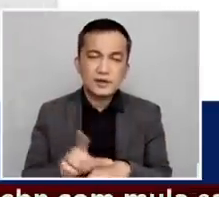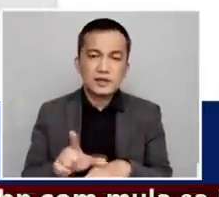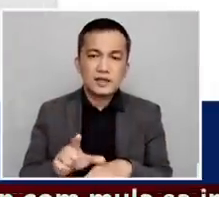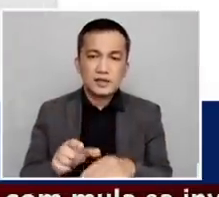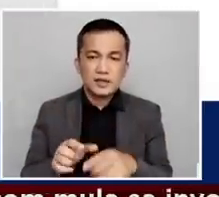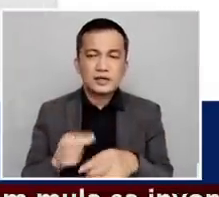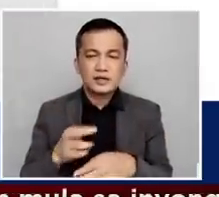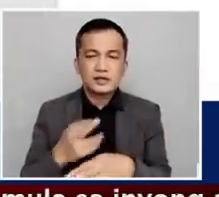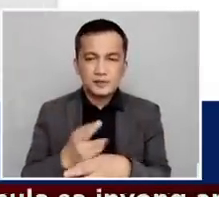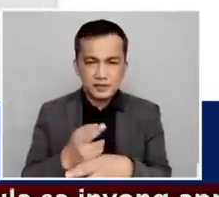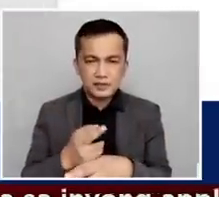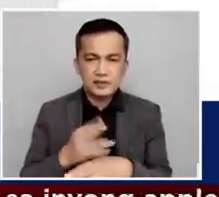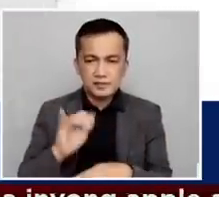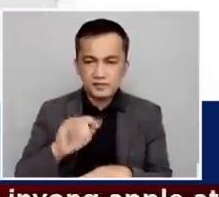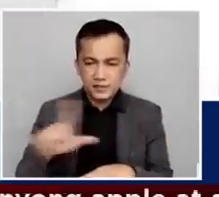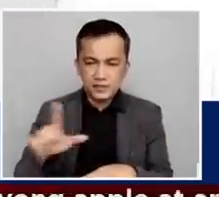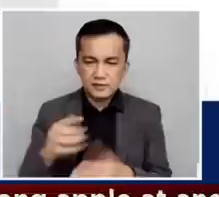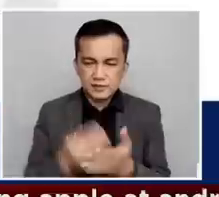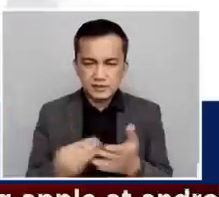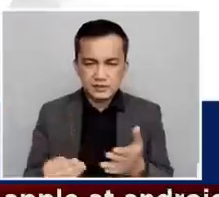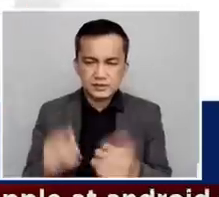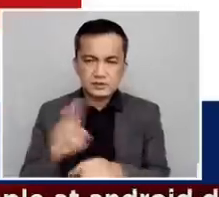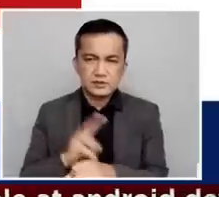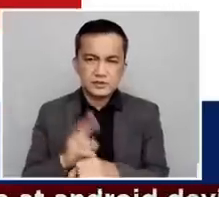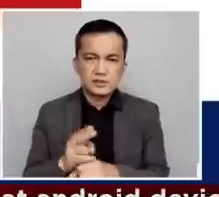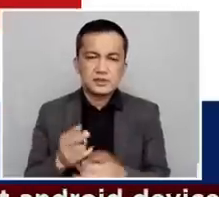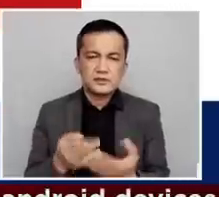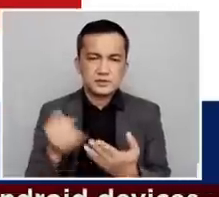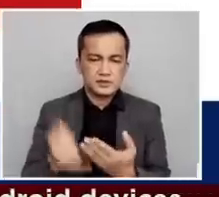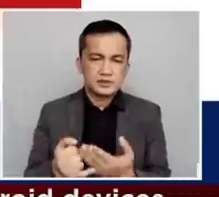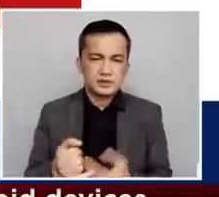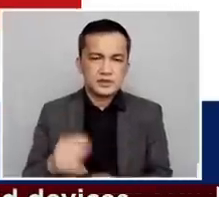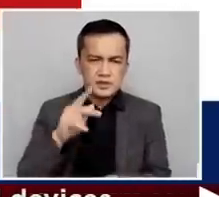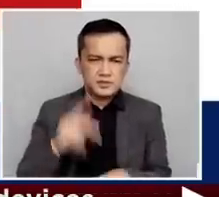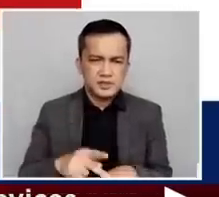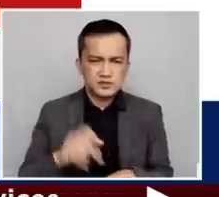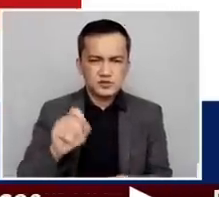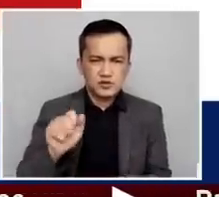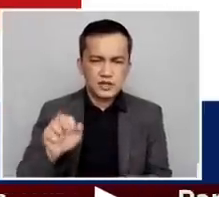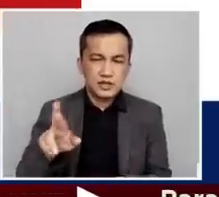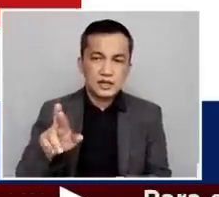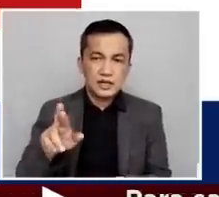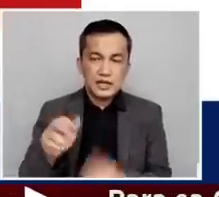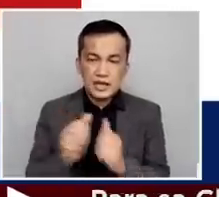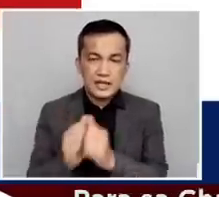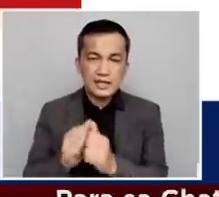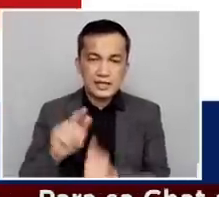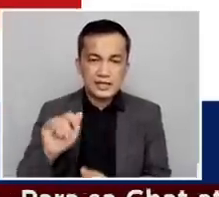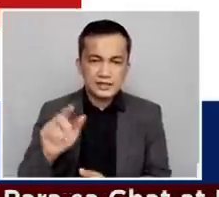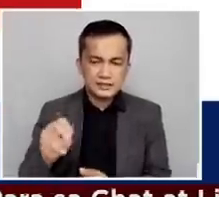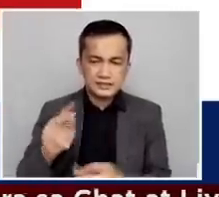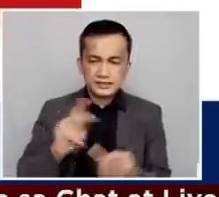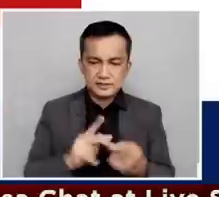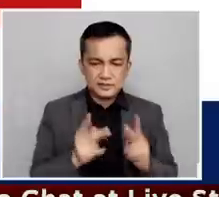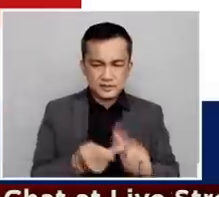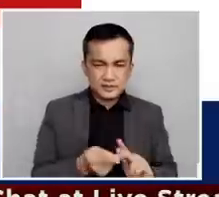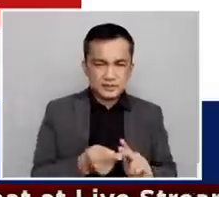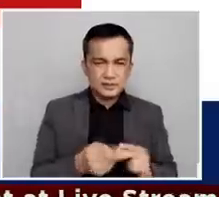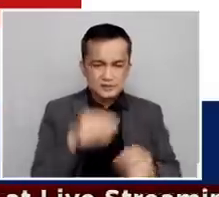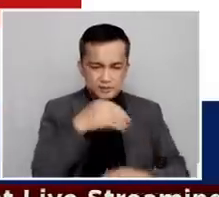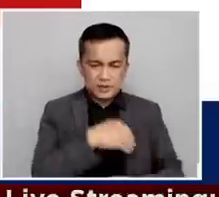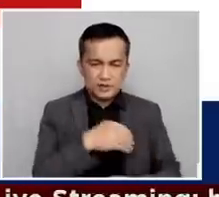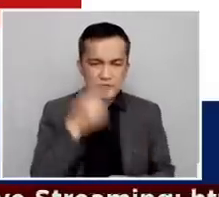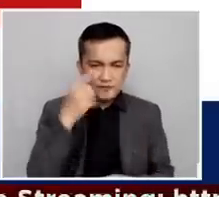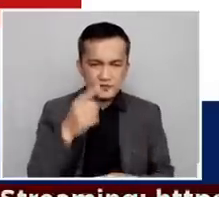of materials na gagamitin sa proyekto. Ang Philippine Solar Alliance naman nag-partner sa ilang bangko para